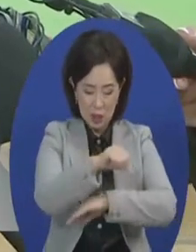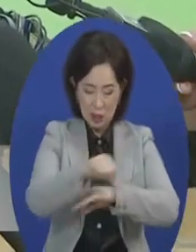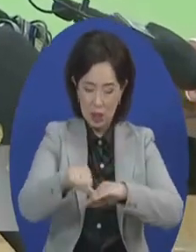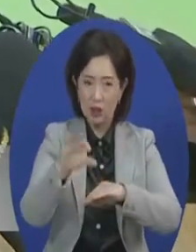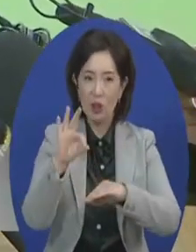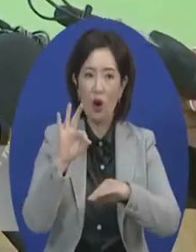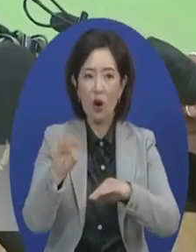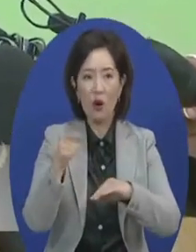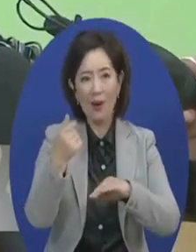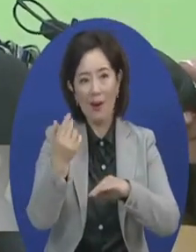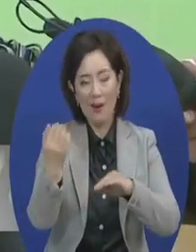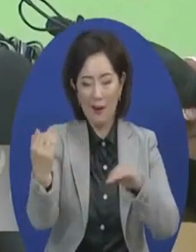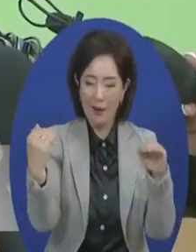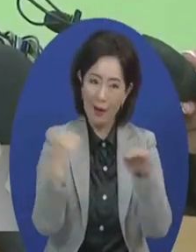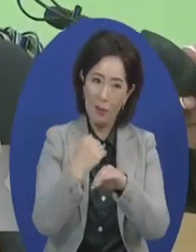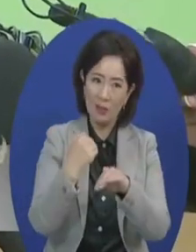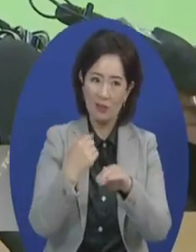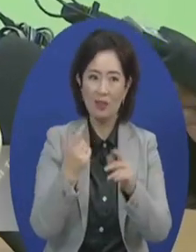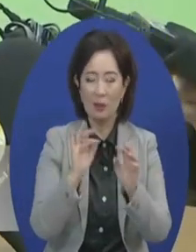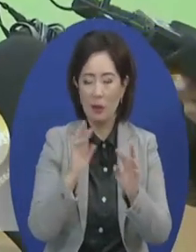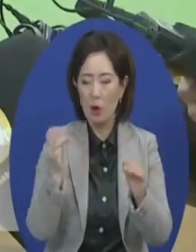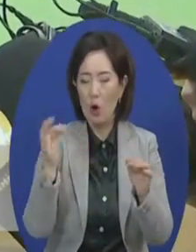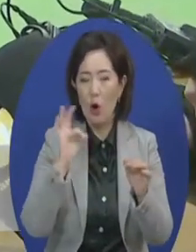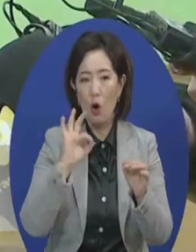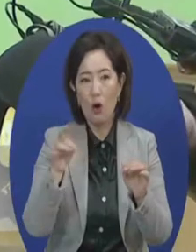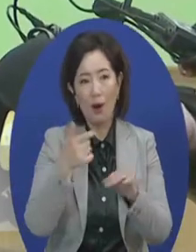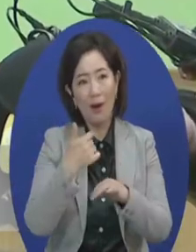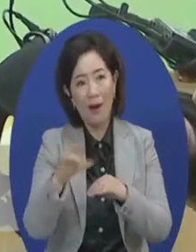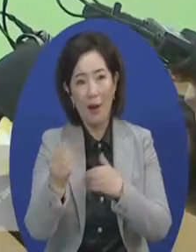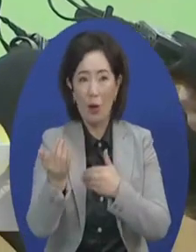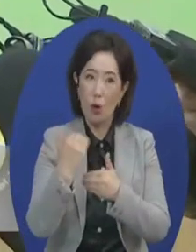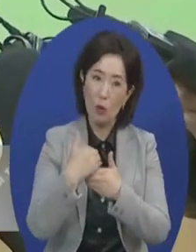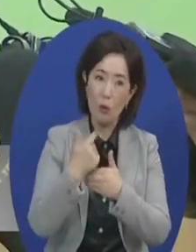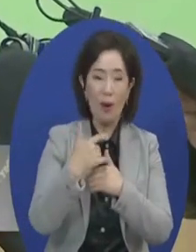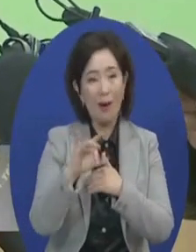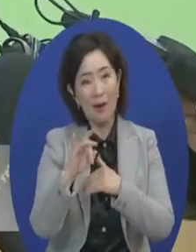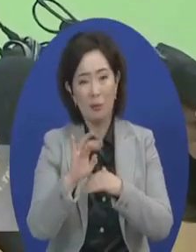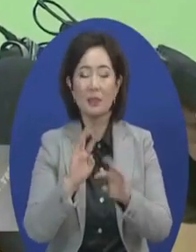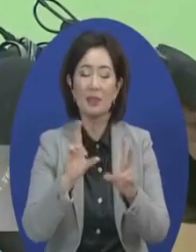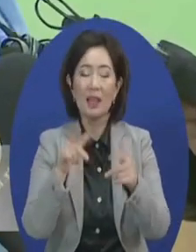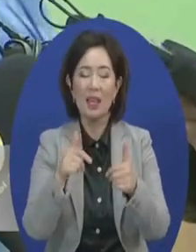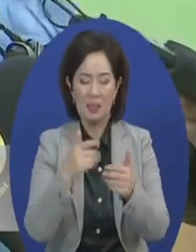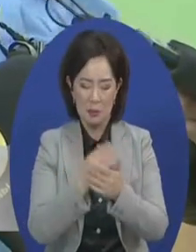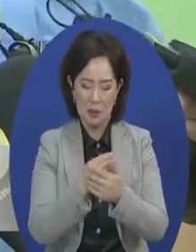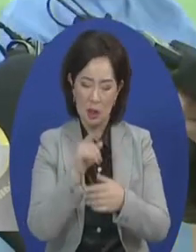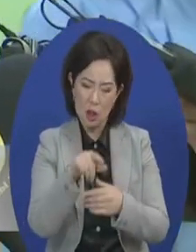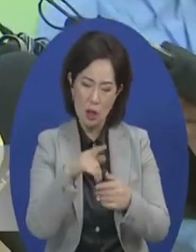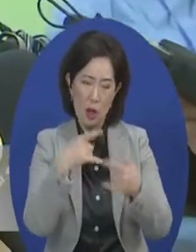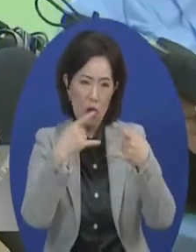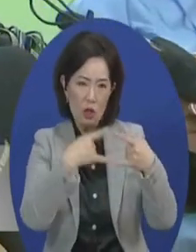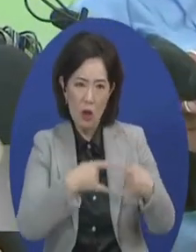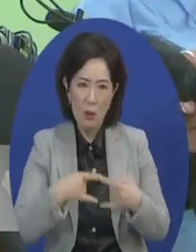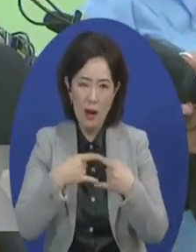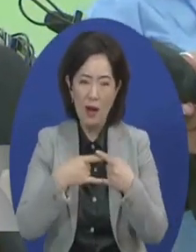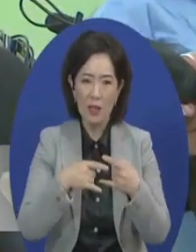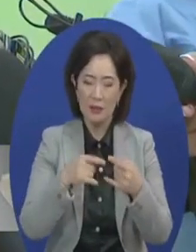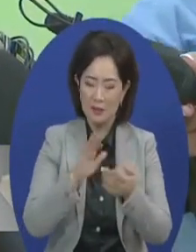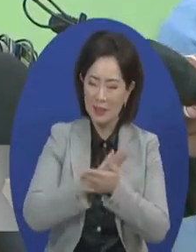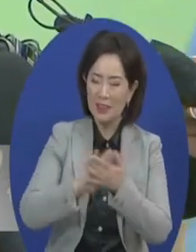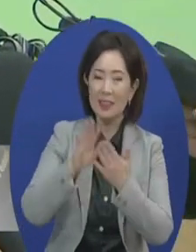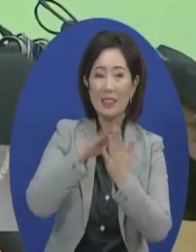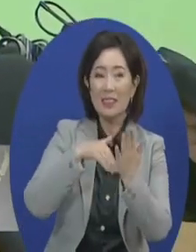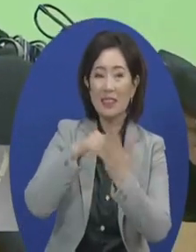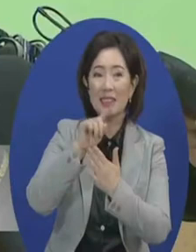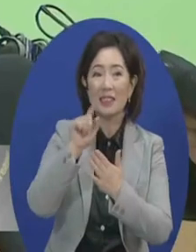орц гартлыг сайжрах хэрэгтэй агуулгаараа энэ байгаа томографик болон тоног төхөөрөмж за мөн их цур за нэгцэн